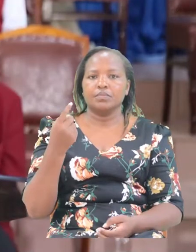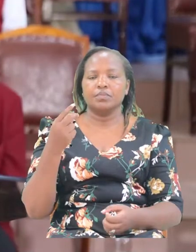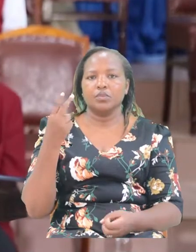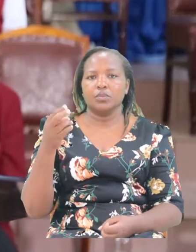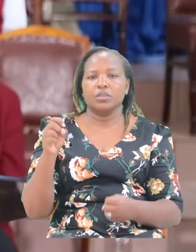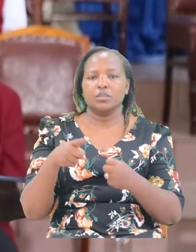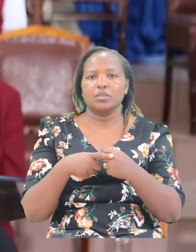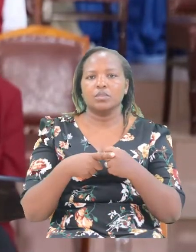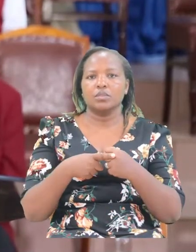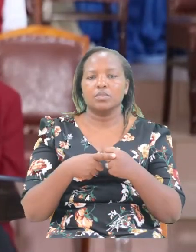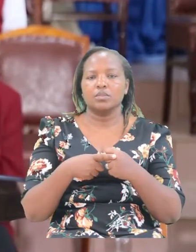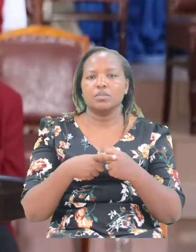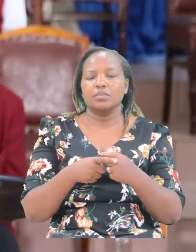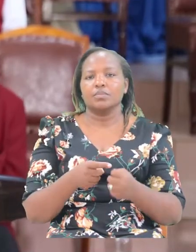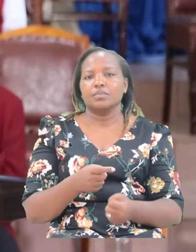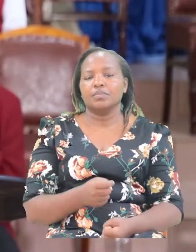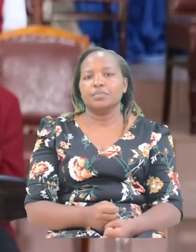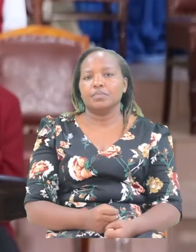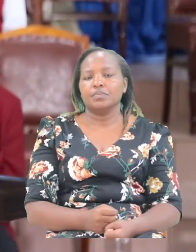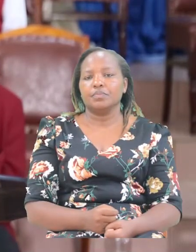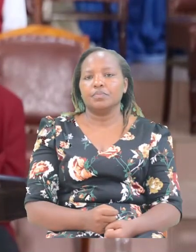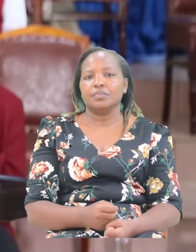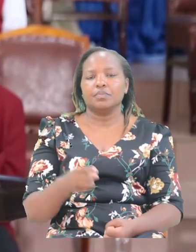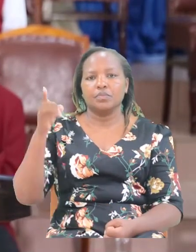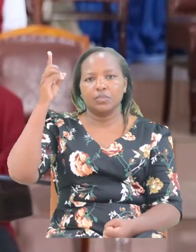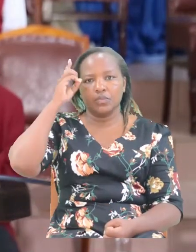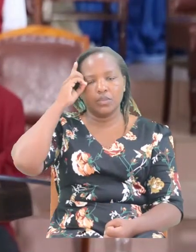1:26 na 27, Danieli